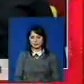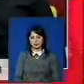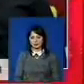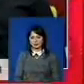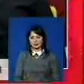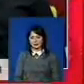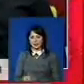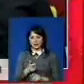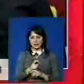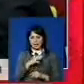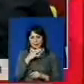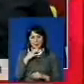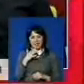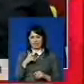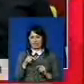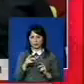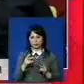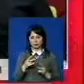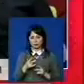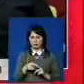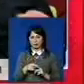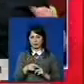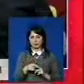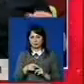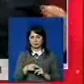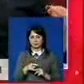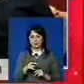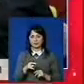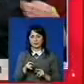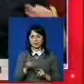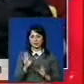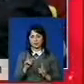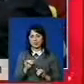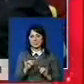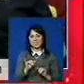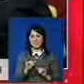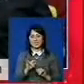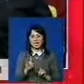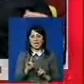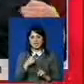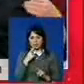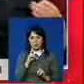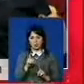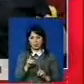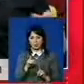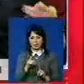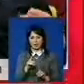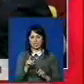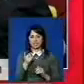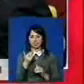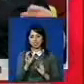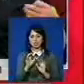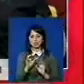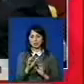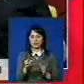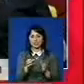იცით რა, ეს ძალიან ბევრ ამას მოიცავს. მით უმეტეს, მით უფრო თუ სად არის რაზია საუბარი. შინზრუნვა, აქ იქნება